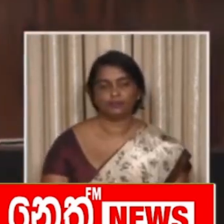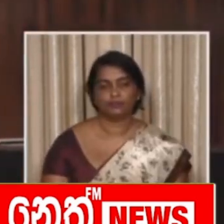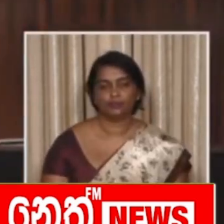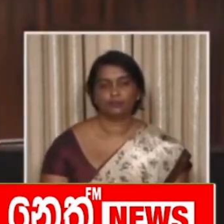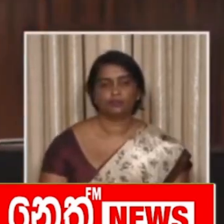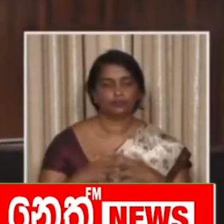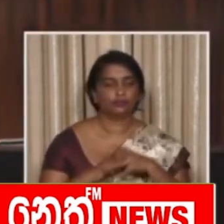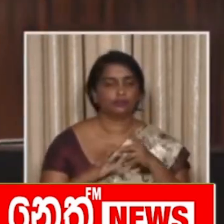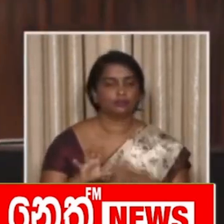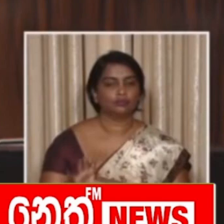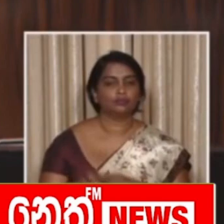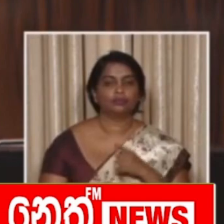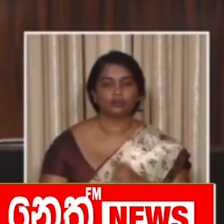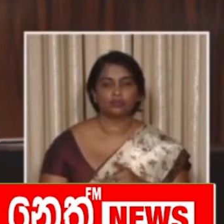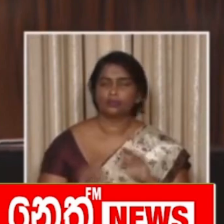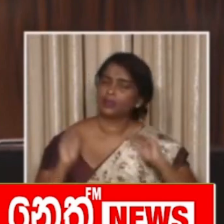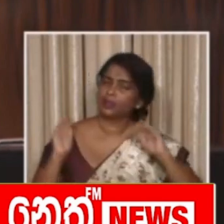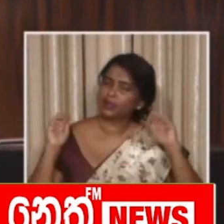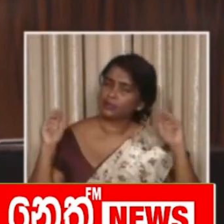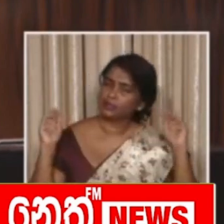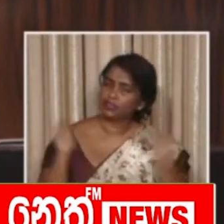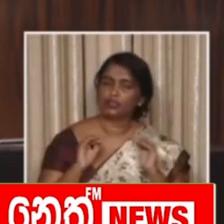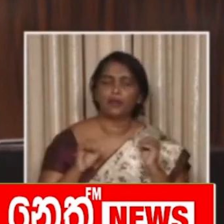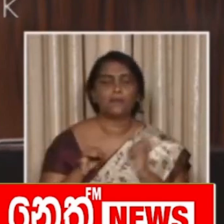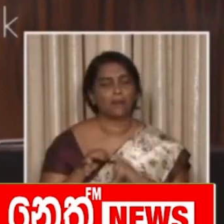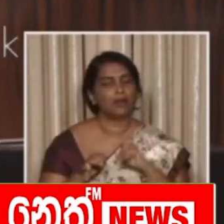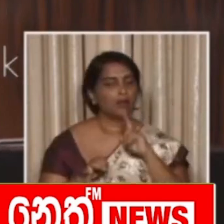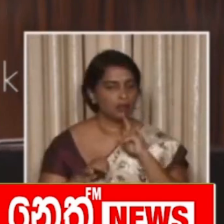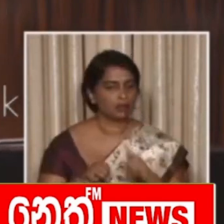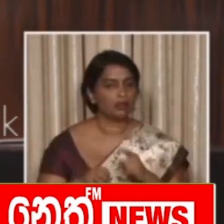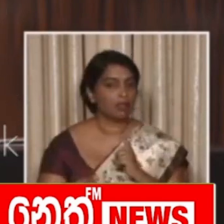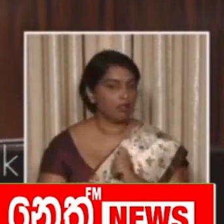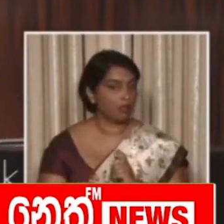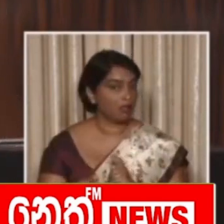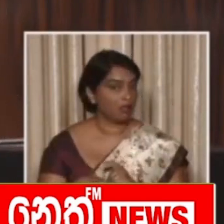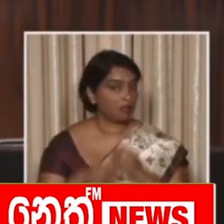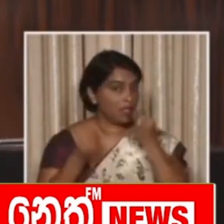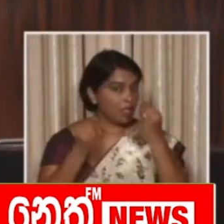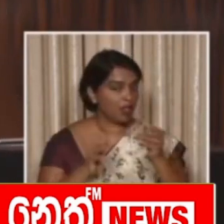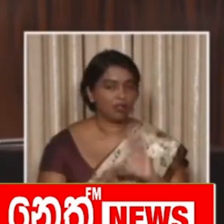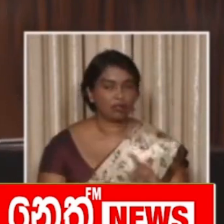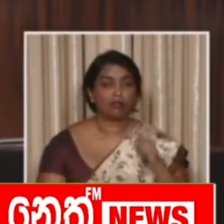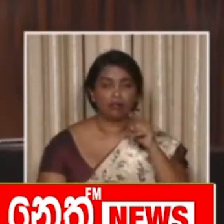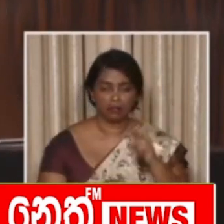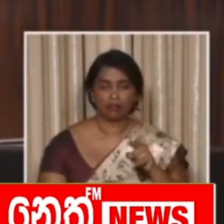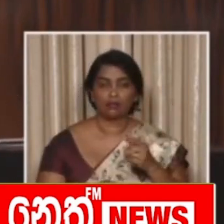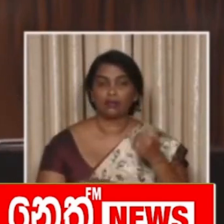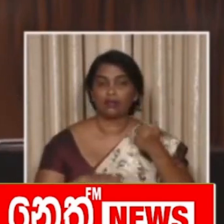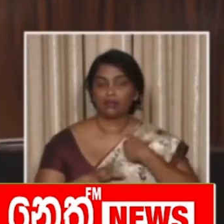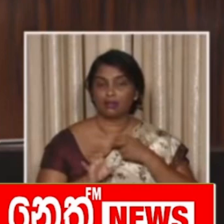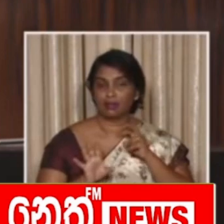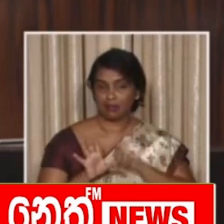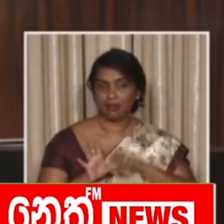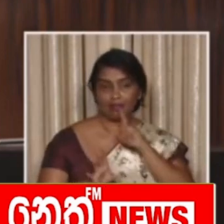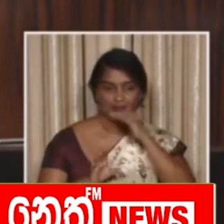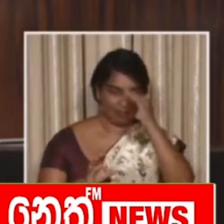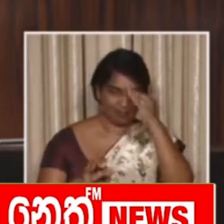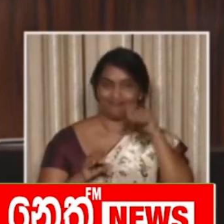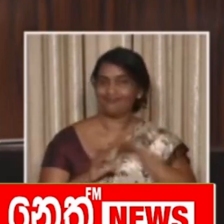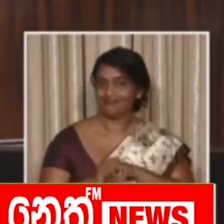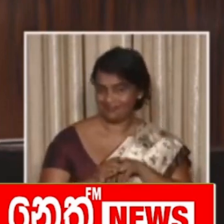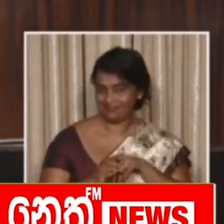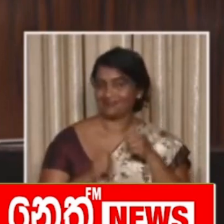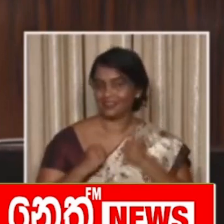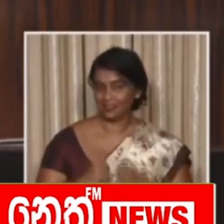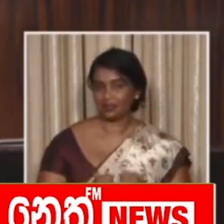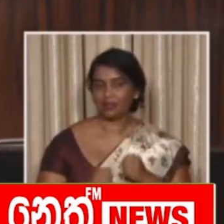වසන්තයාප බණ්ඩාරමැතිතුමා ඔබතුමා ඉතාමත් කෙටියෙන් ප්‍රශ්න අහන්න ඔබතුමාගේ අවස්ථාව නැති කරා නෙවෙයි ඔබතුමත් මේ මූලාසනයේ වාඩි වෙන මන්ත්‍රීවරයෙක් මෙතෙන්දී